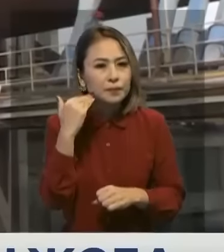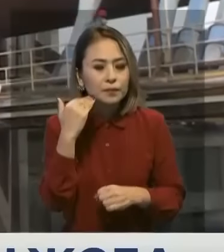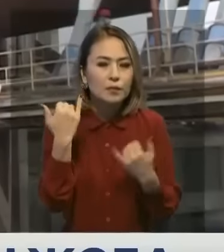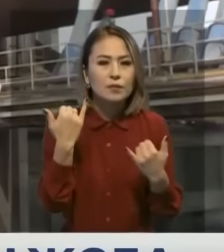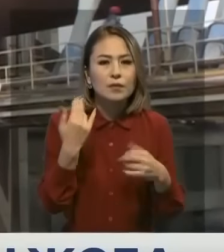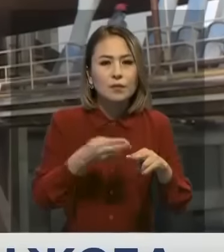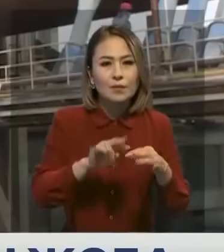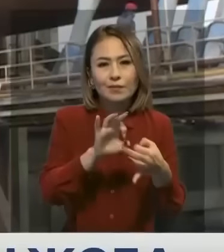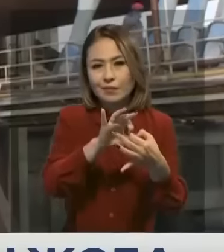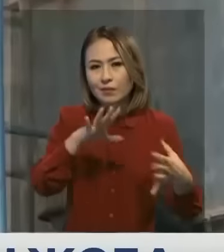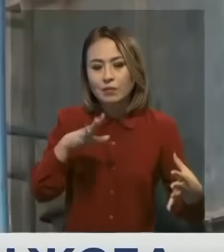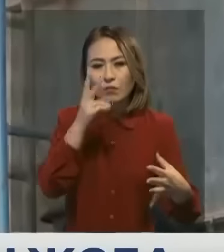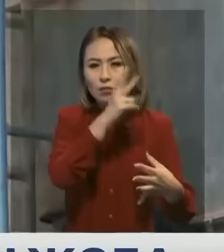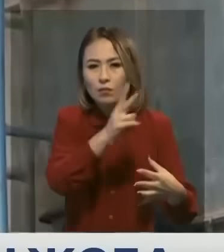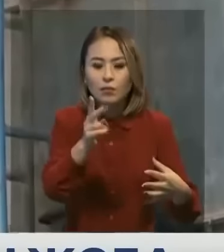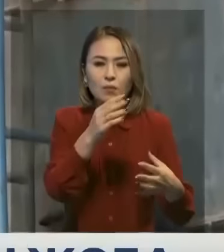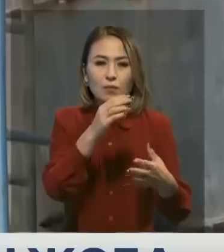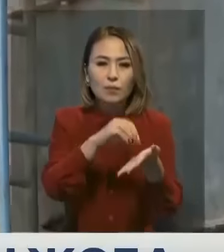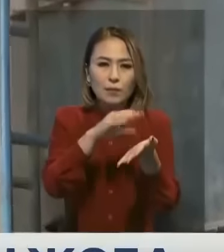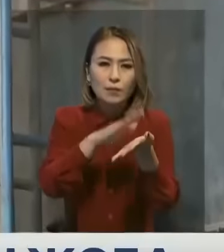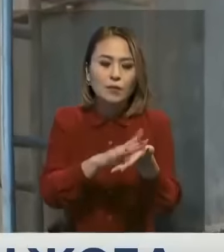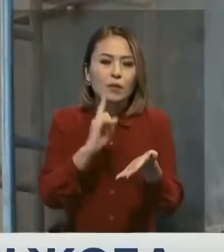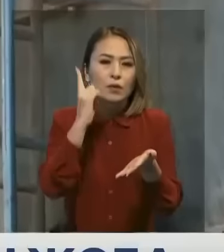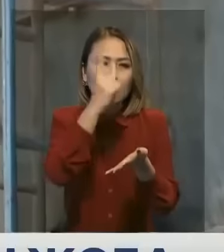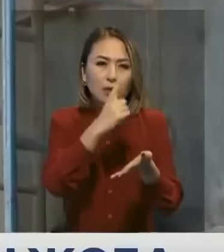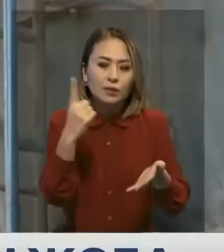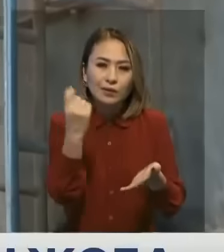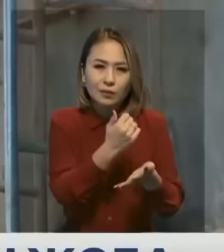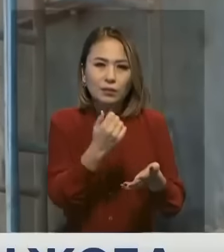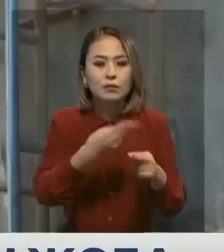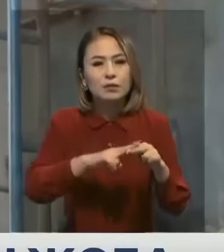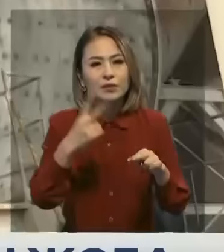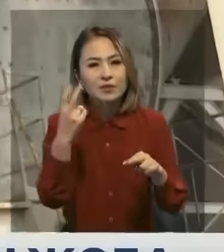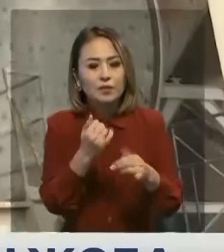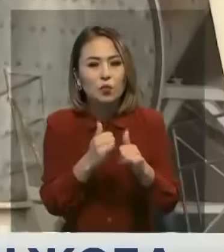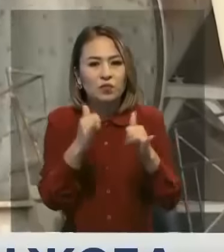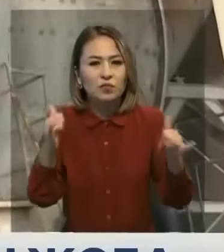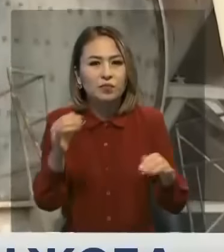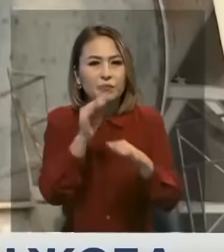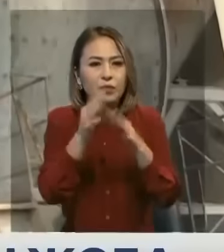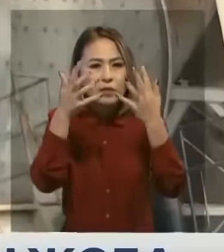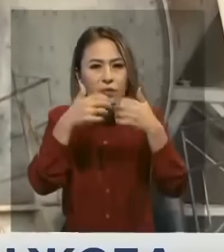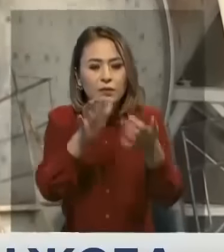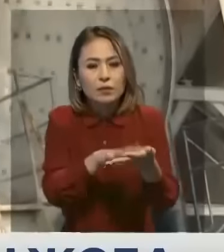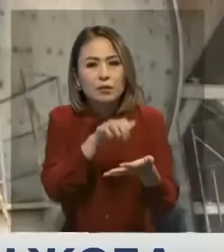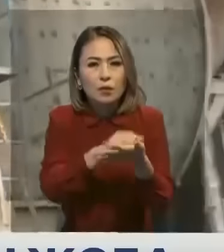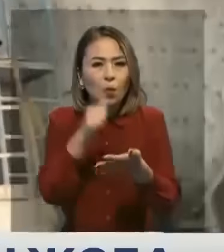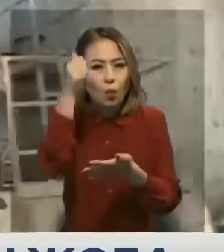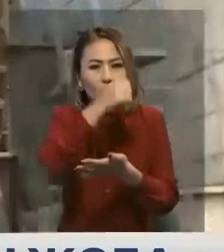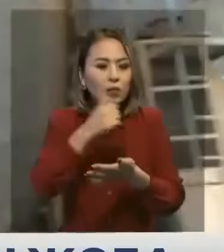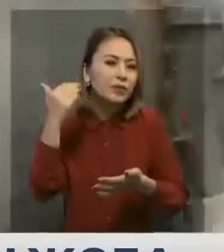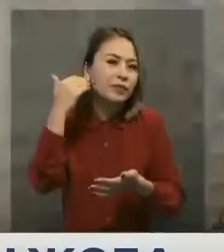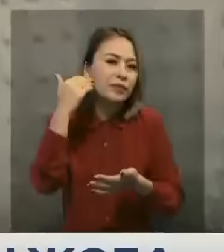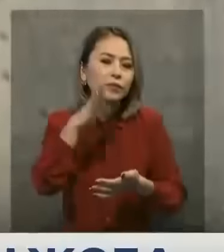Ал тәуелсіз сарапшылардың пікірінше, бұл көрсеткіш бұдан 1,5-2 есе жоғары. Тек ресми есеп бойынша осының кесірінен жыл сайын ел